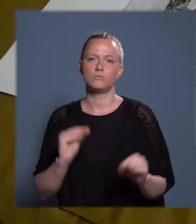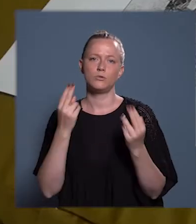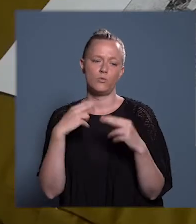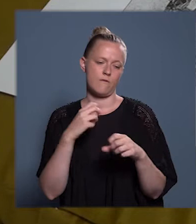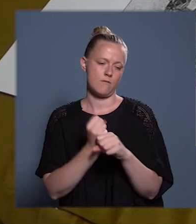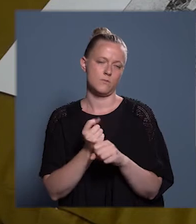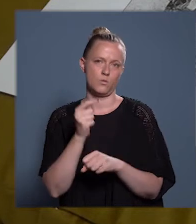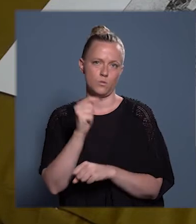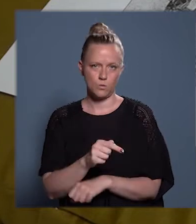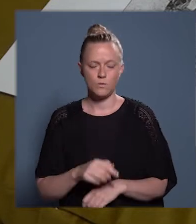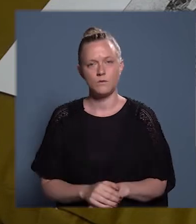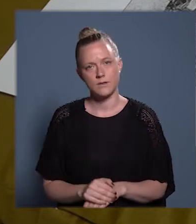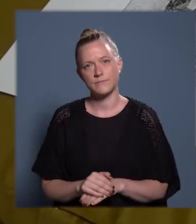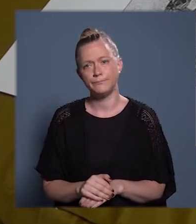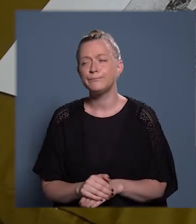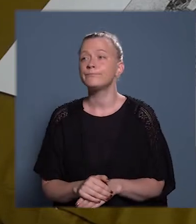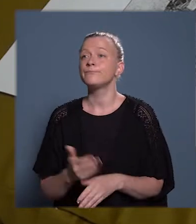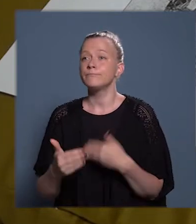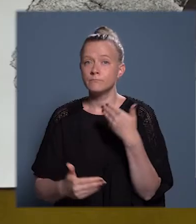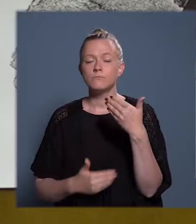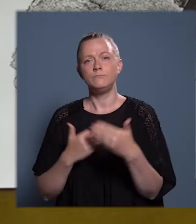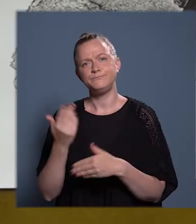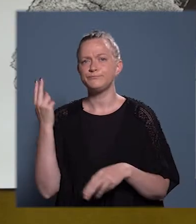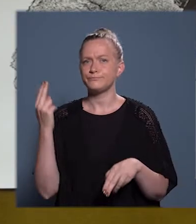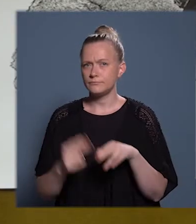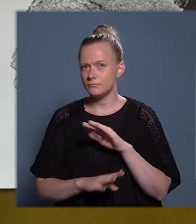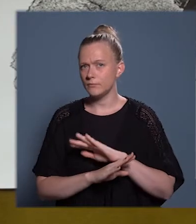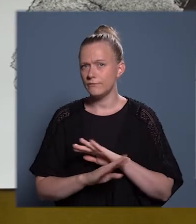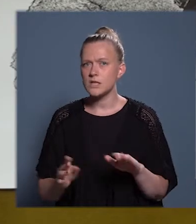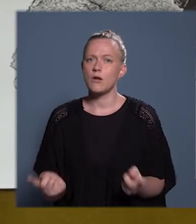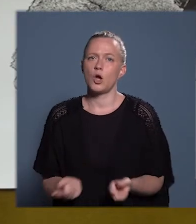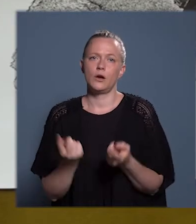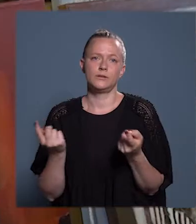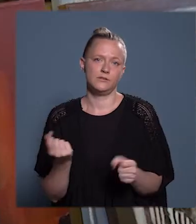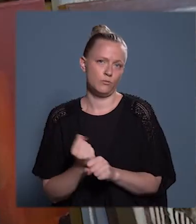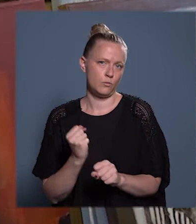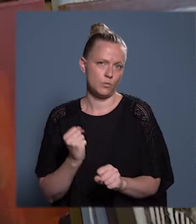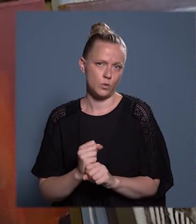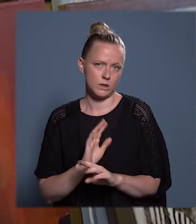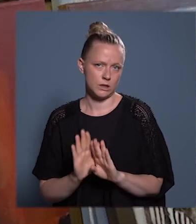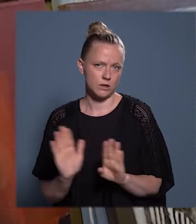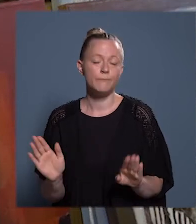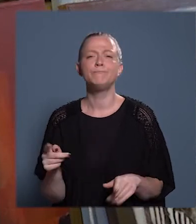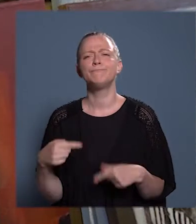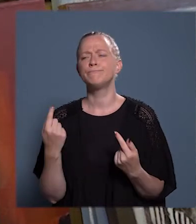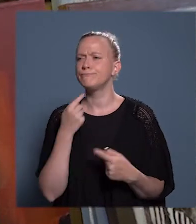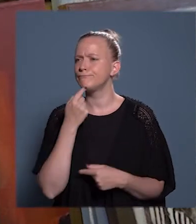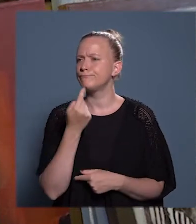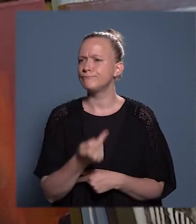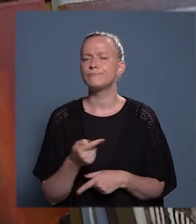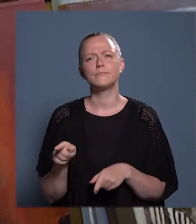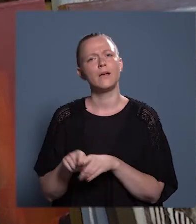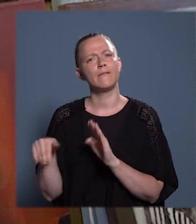akkor, amikor ugye befejeztem az aktív munkámat, akkor egyszer csak mondta a bátyám, hát miért